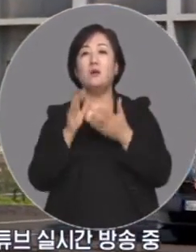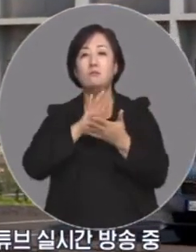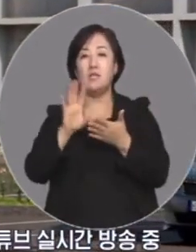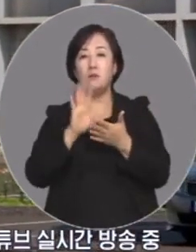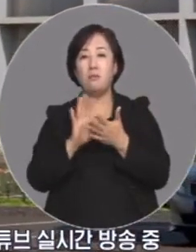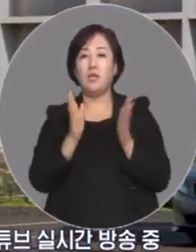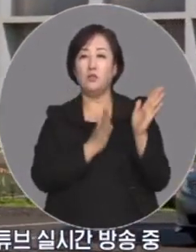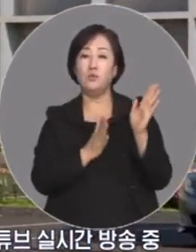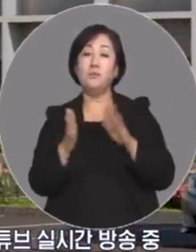계획입니다